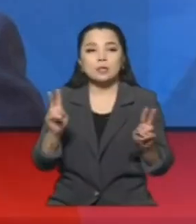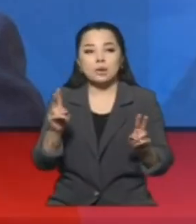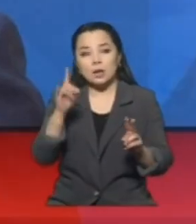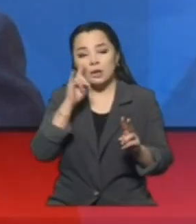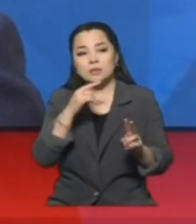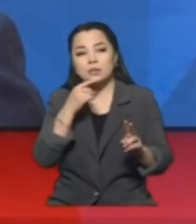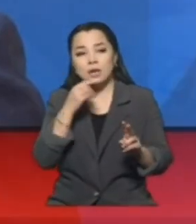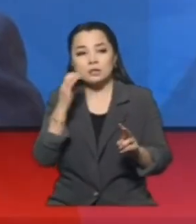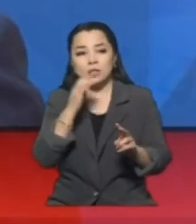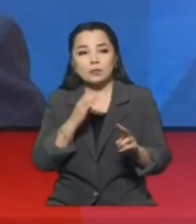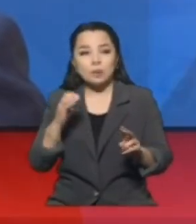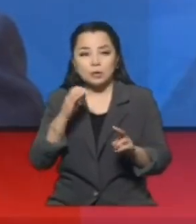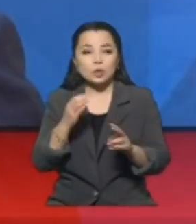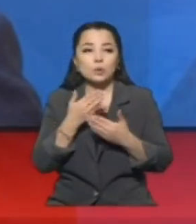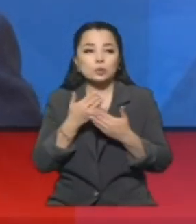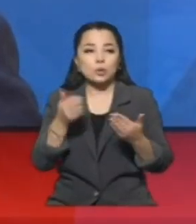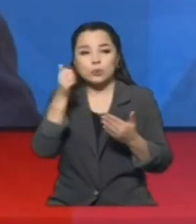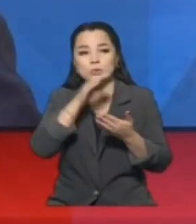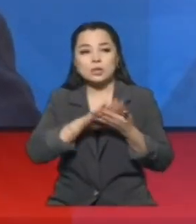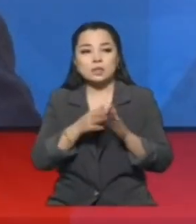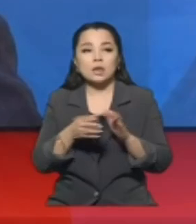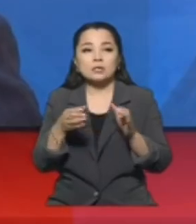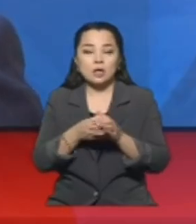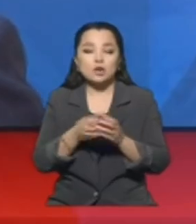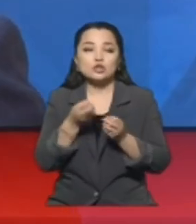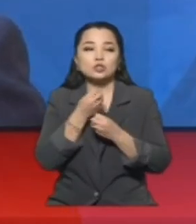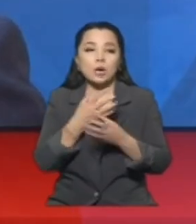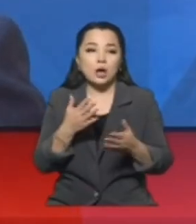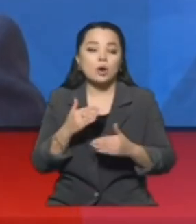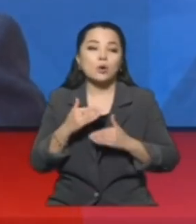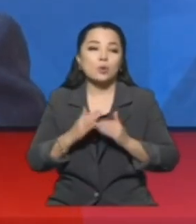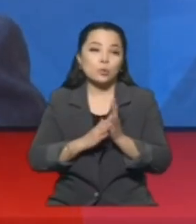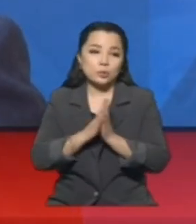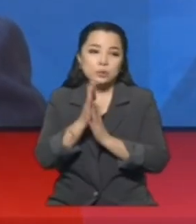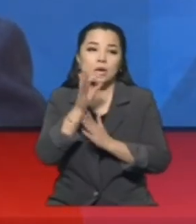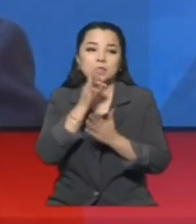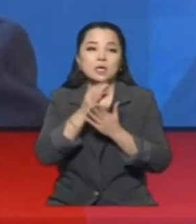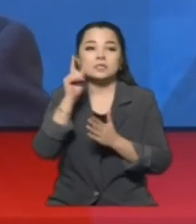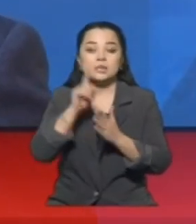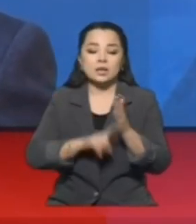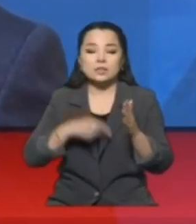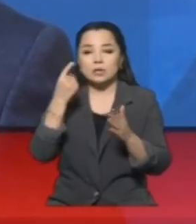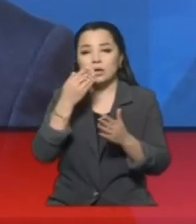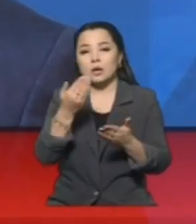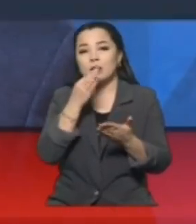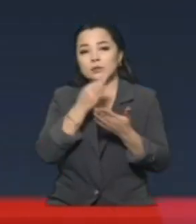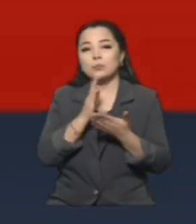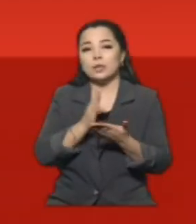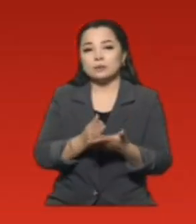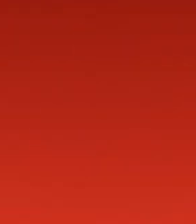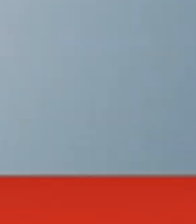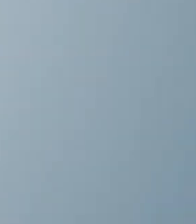Қазақ әдебиеті де әсіресе соңғы жылдары жақсы өсті деп сенімді түрде айта аламын.